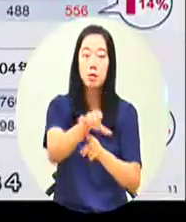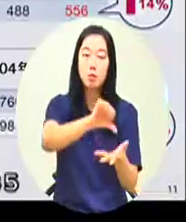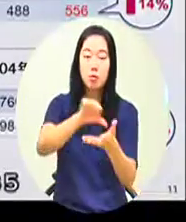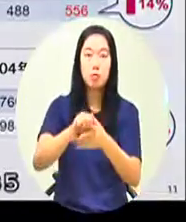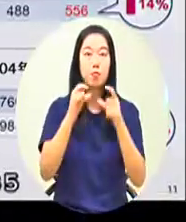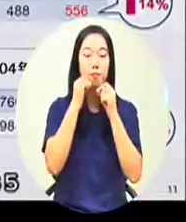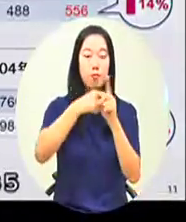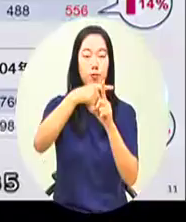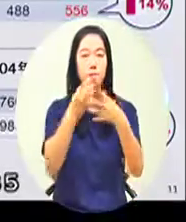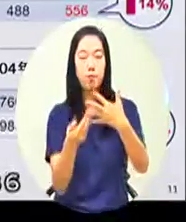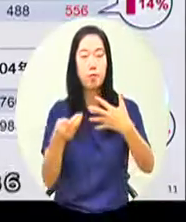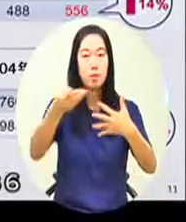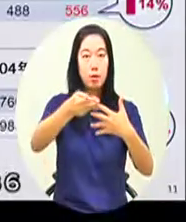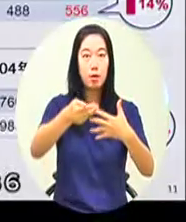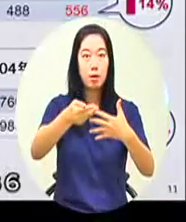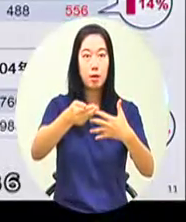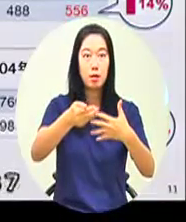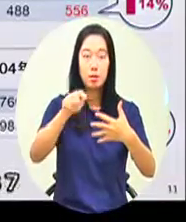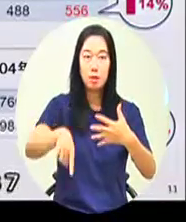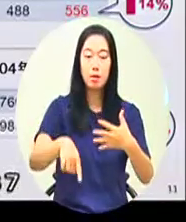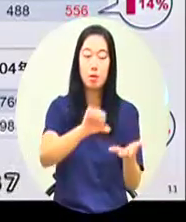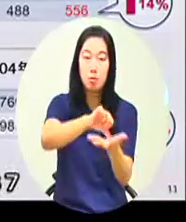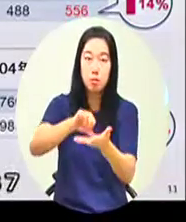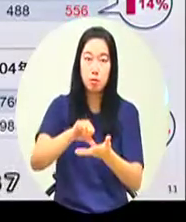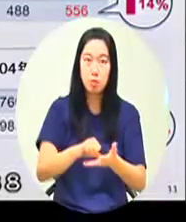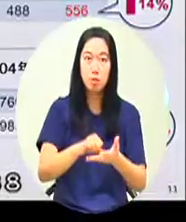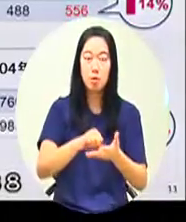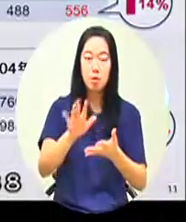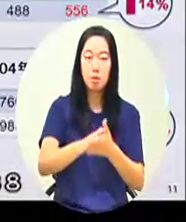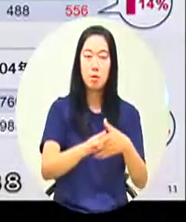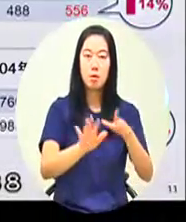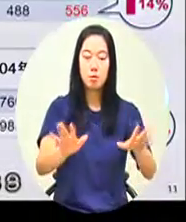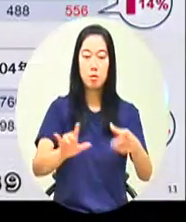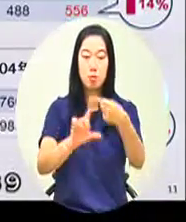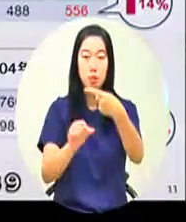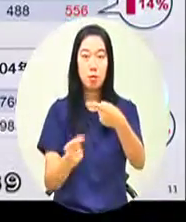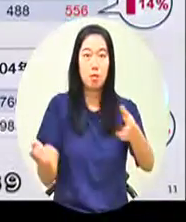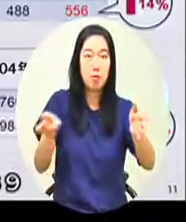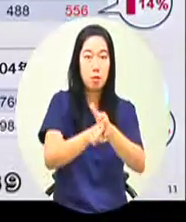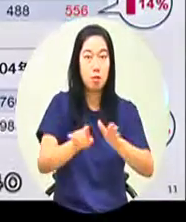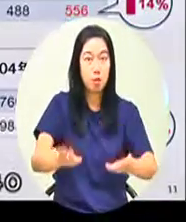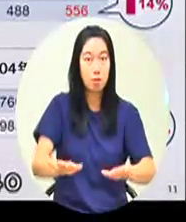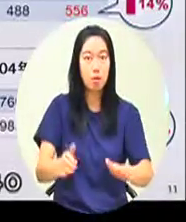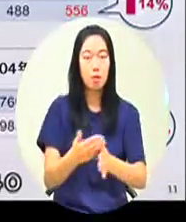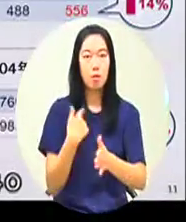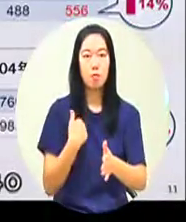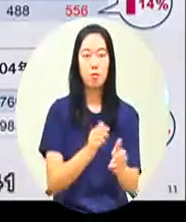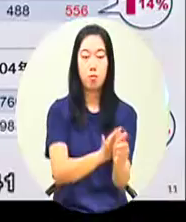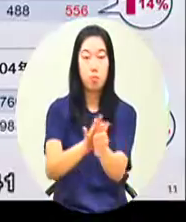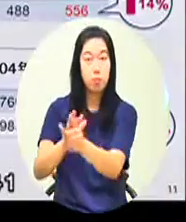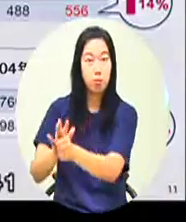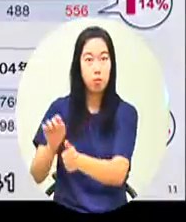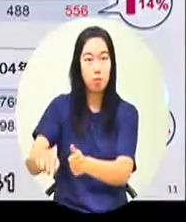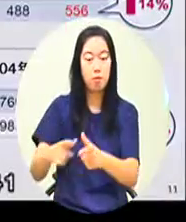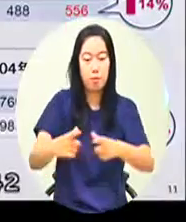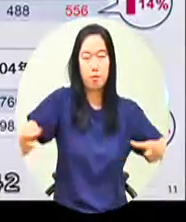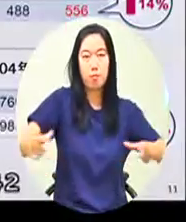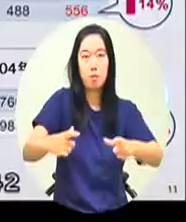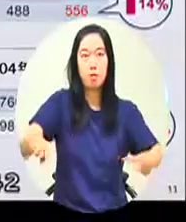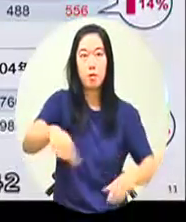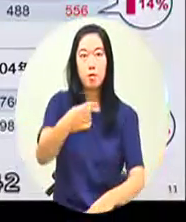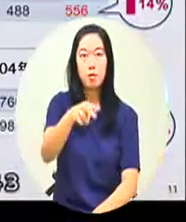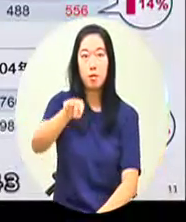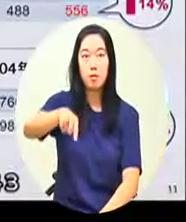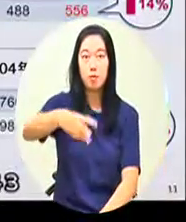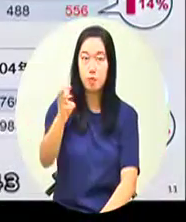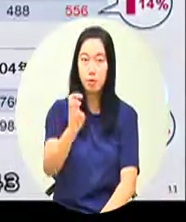生产履历的辅导来讲呢，那截至今年呢六月份止呢，我们已经辅导面积已经达到了1230公顷，